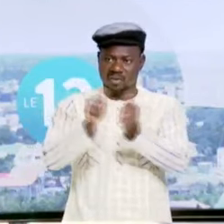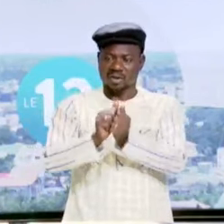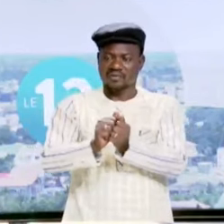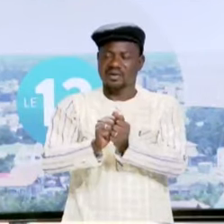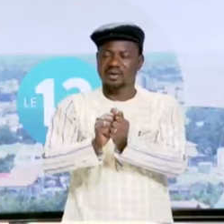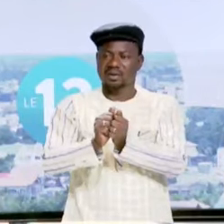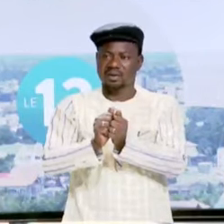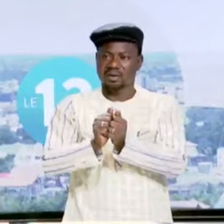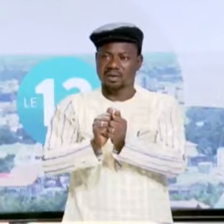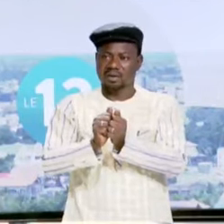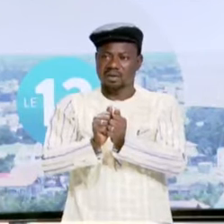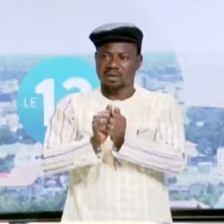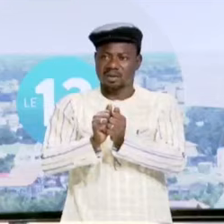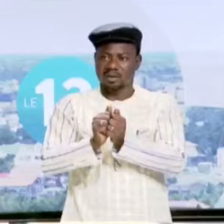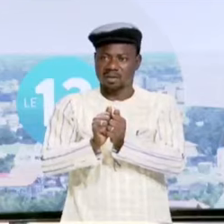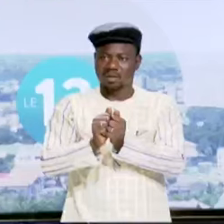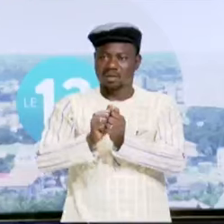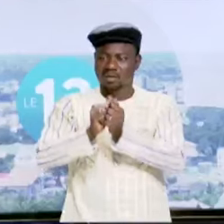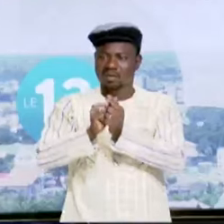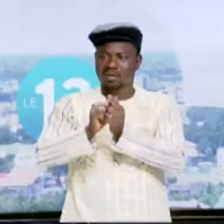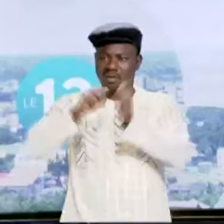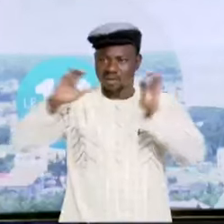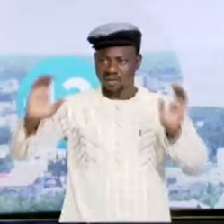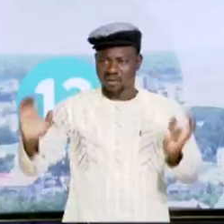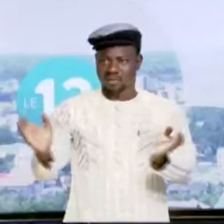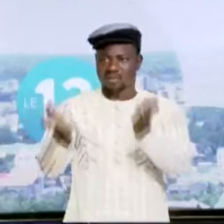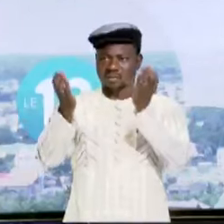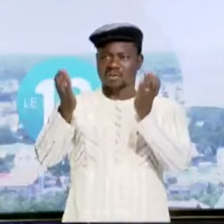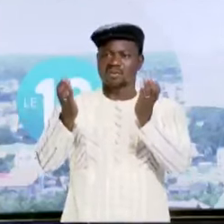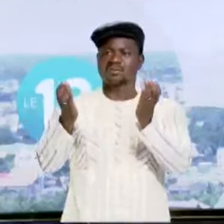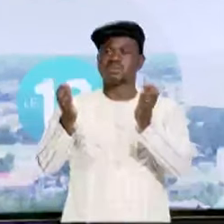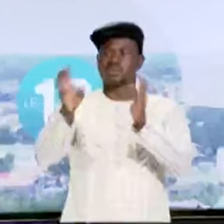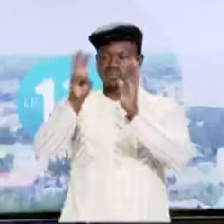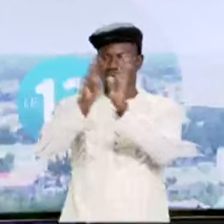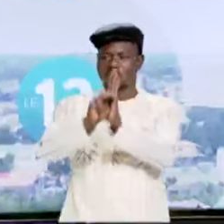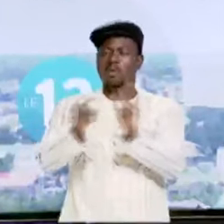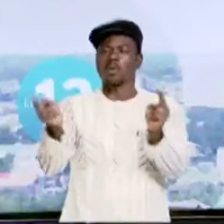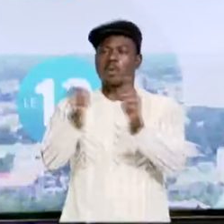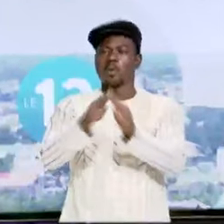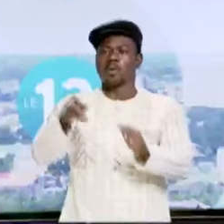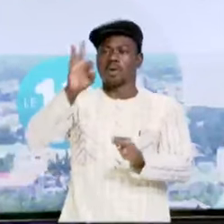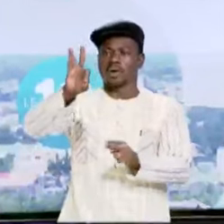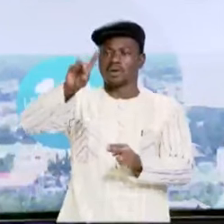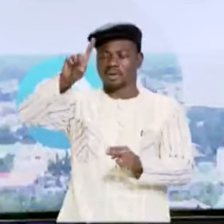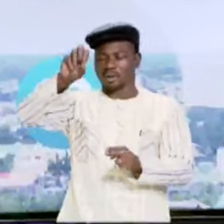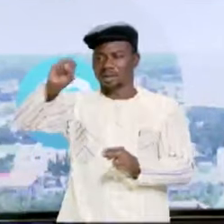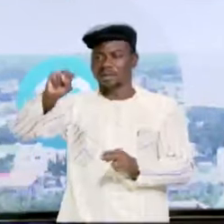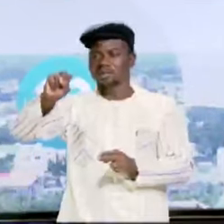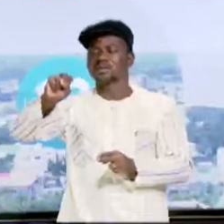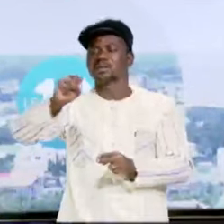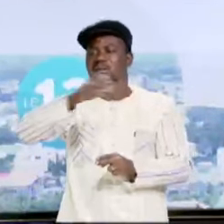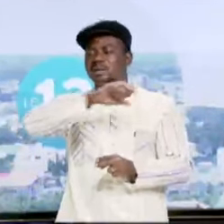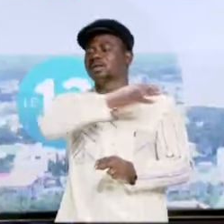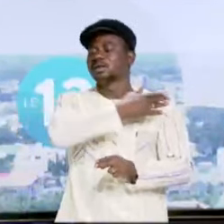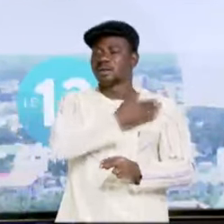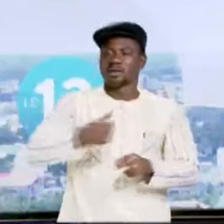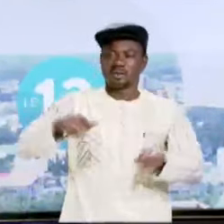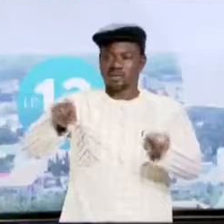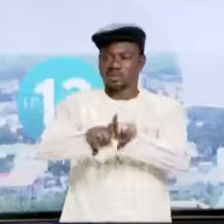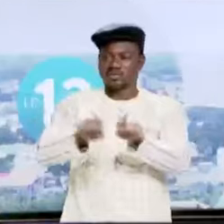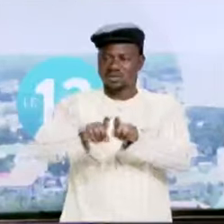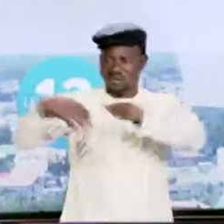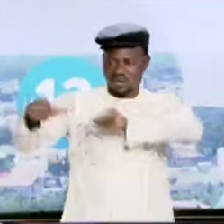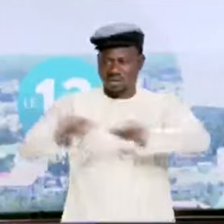qui est fait à l'armée, au FDS. Et ensuite, on a les acteurs clés. Qui